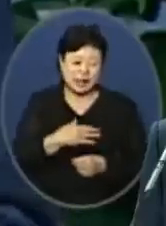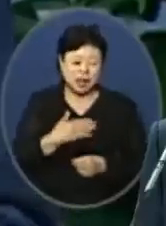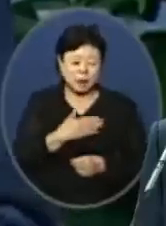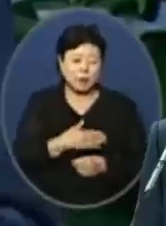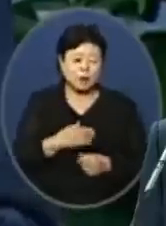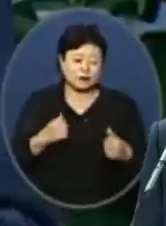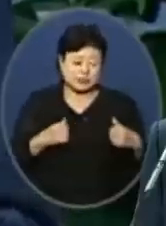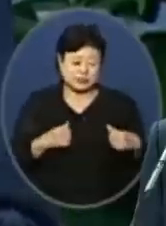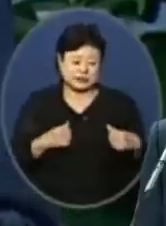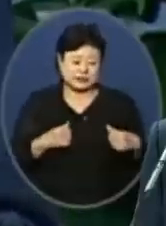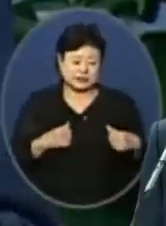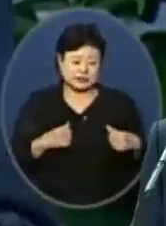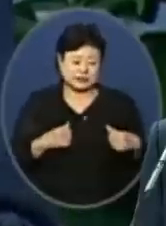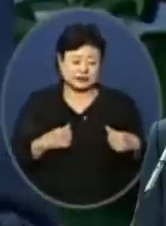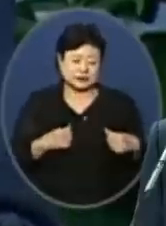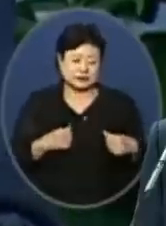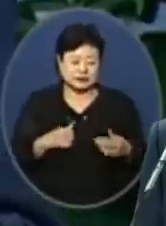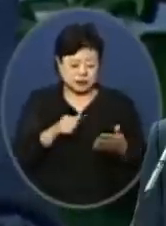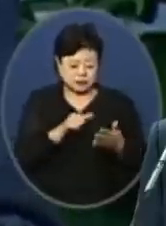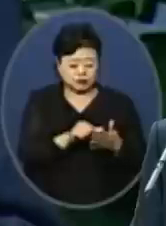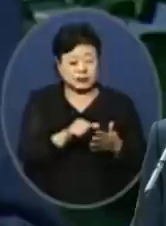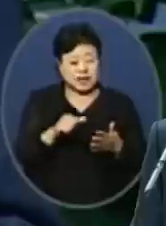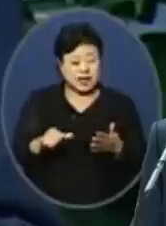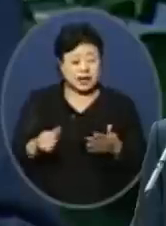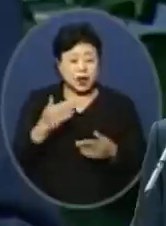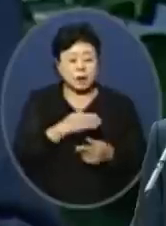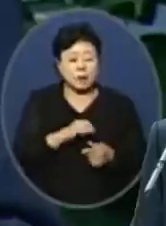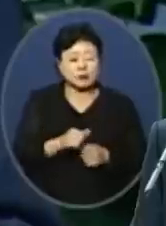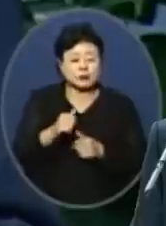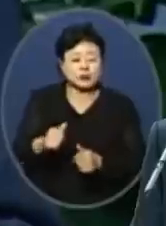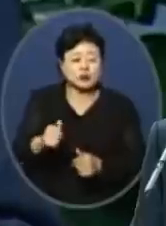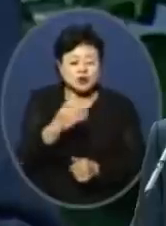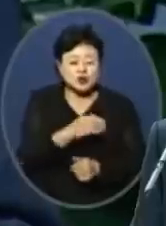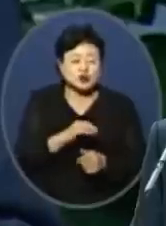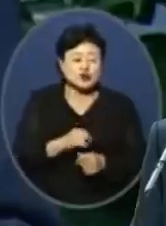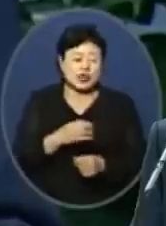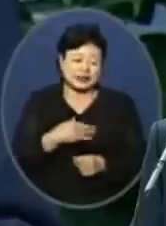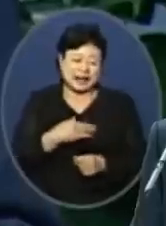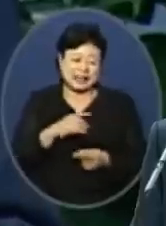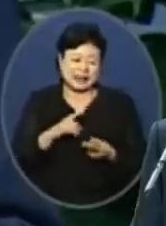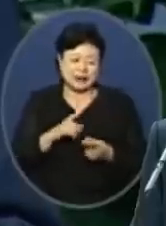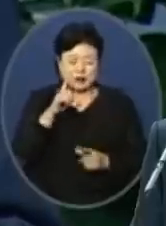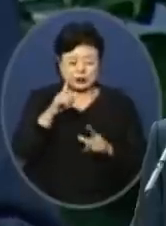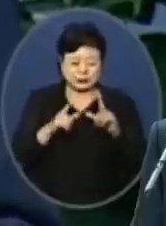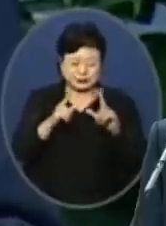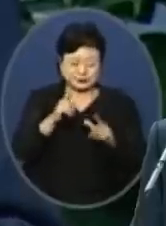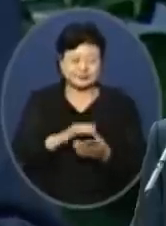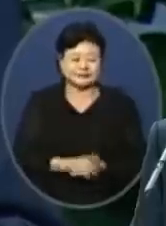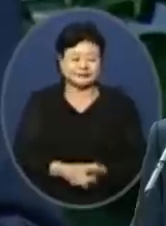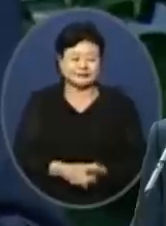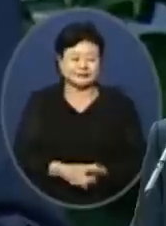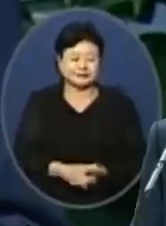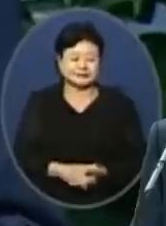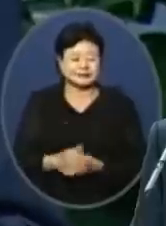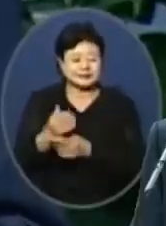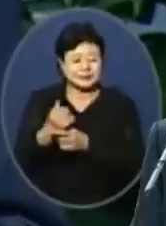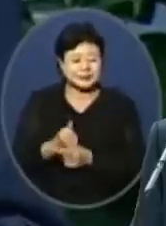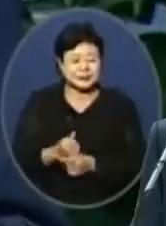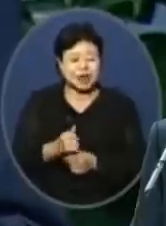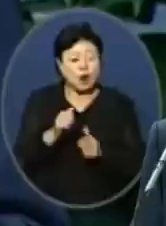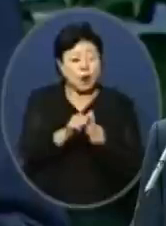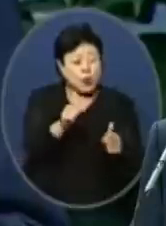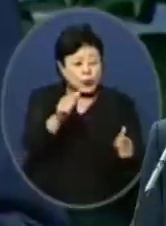육신을 쫓는 것인데 이 둘째 아들은 육신을 쫓는 육의 나에 잡혀서